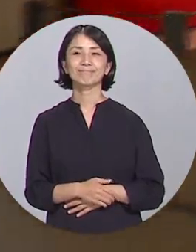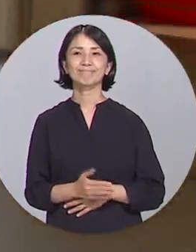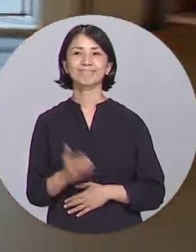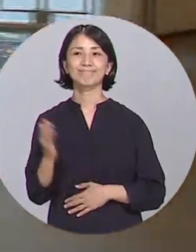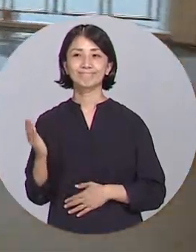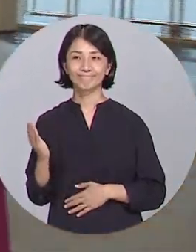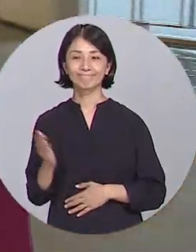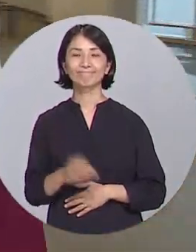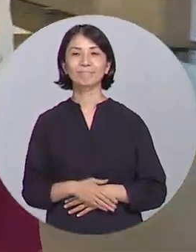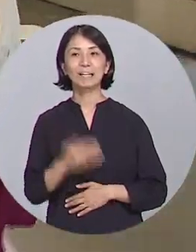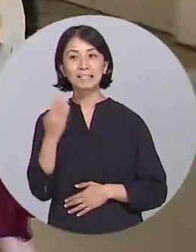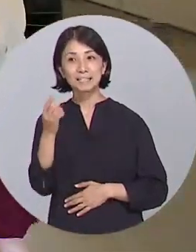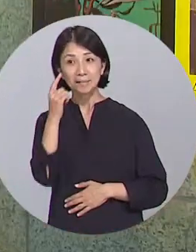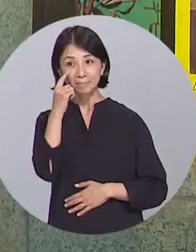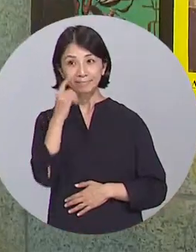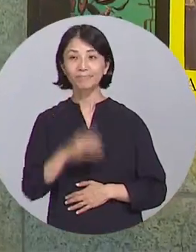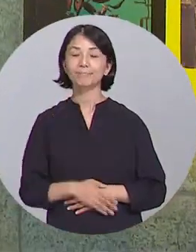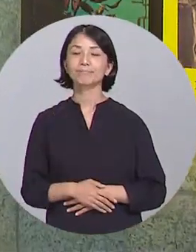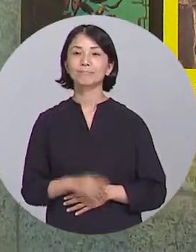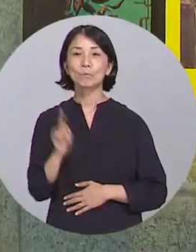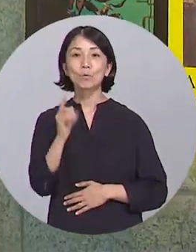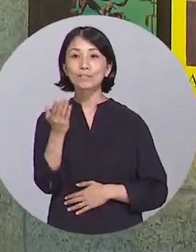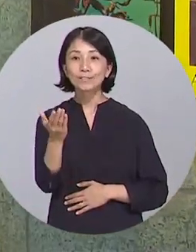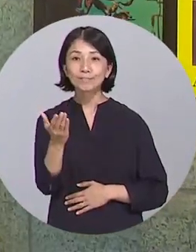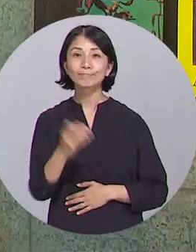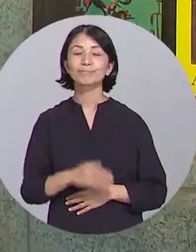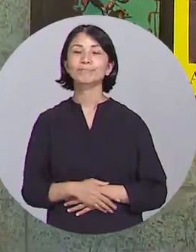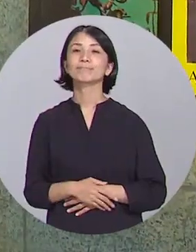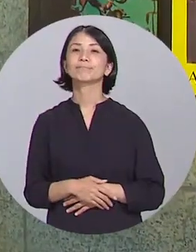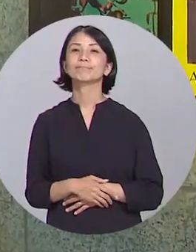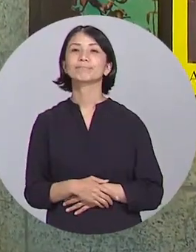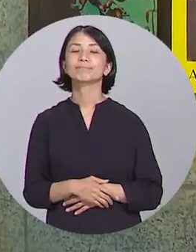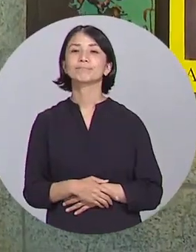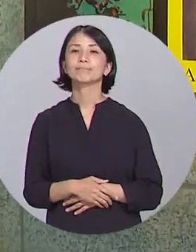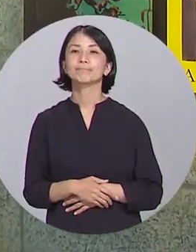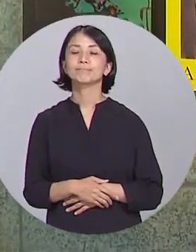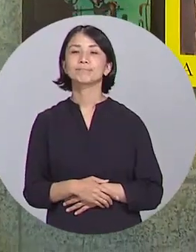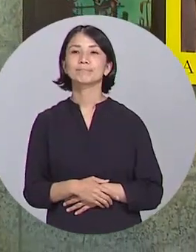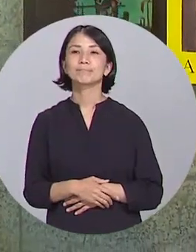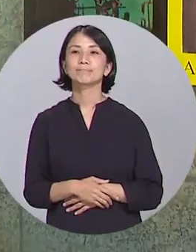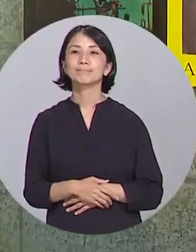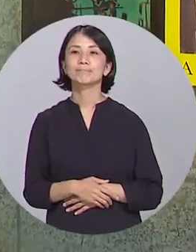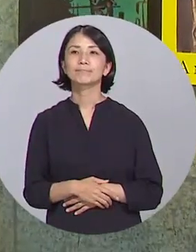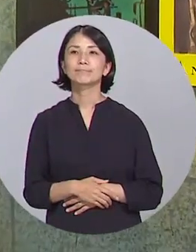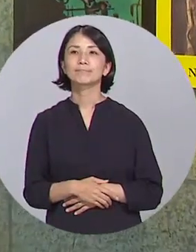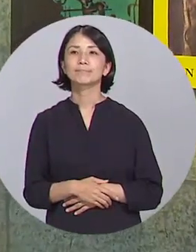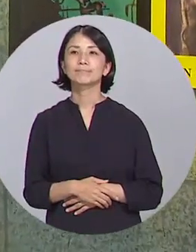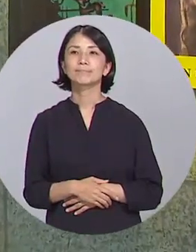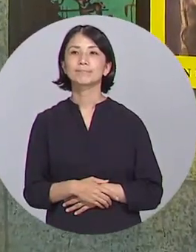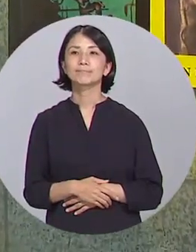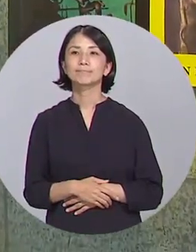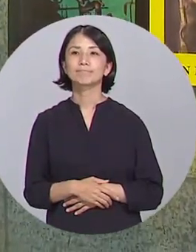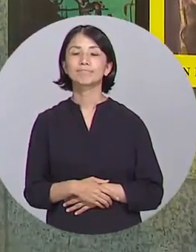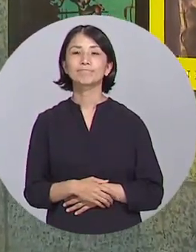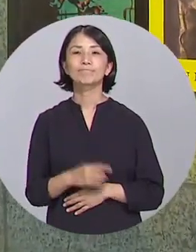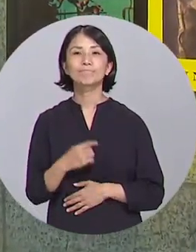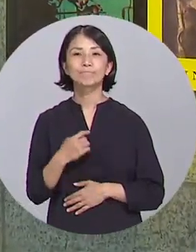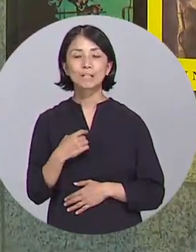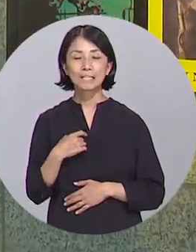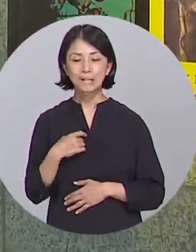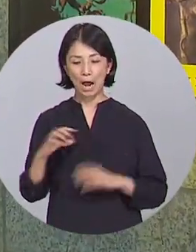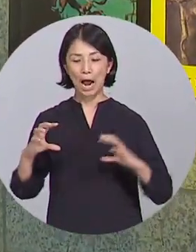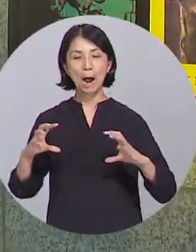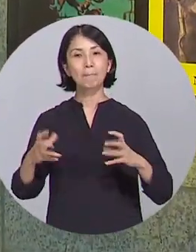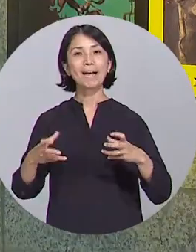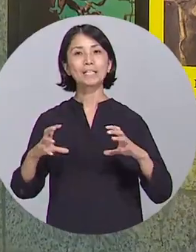あちらにいらっしゃる、実際にご覧になってどうでしたか？ いや、見に来たのは臼杵光雄さんっていう方の巻物な